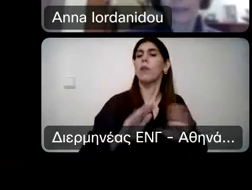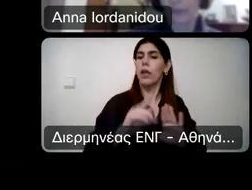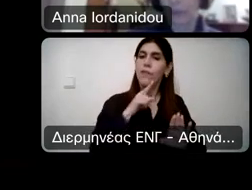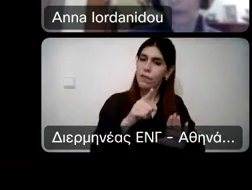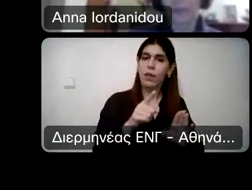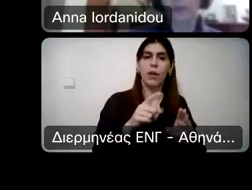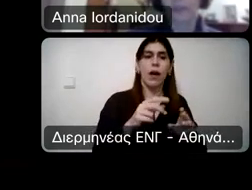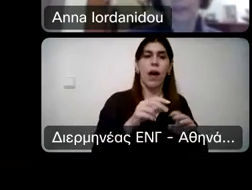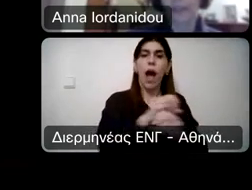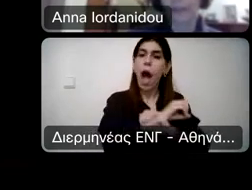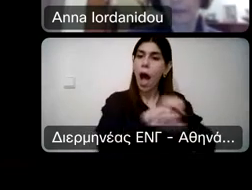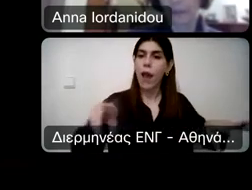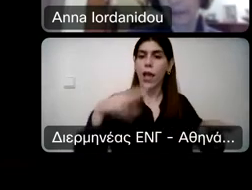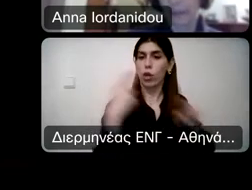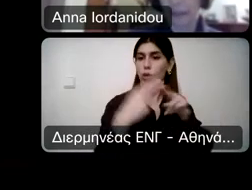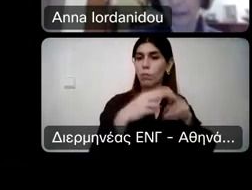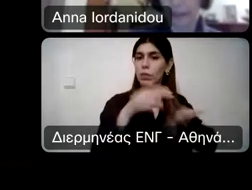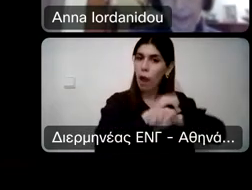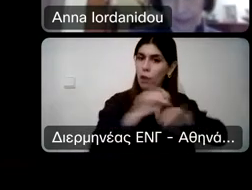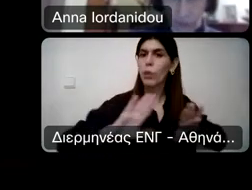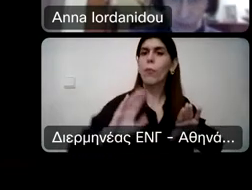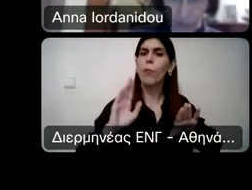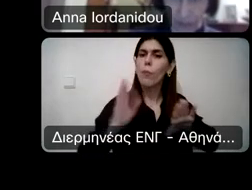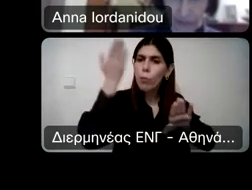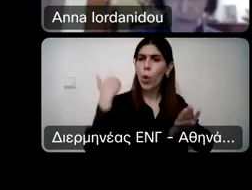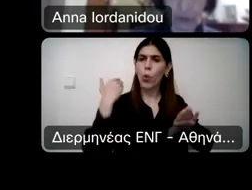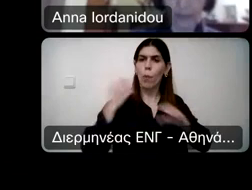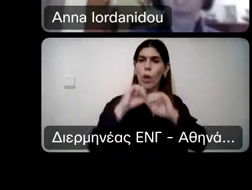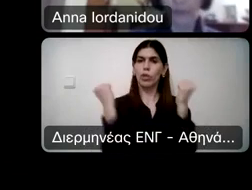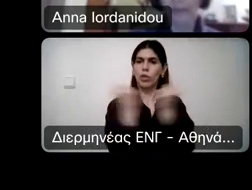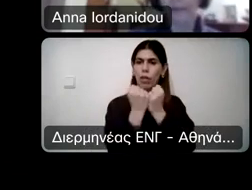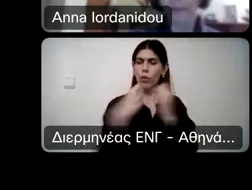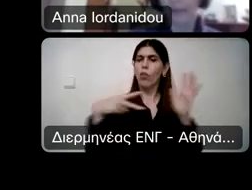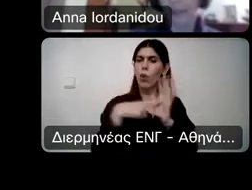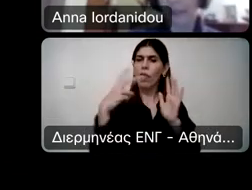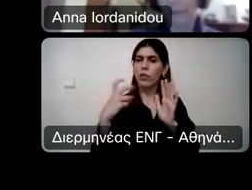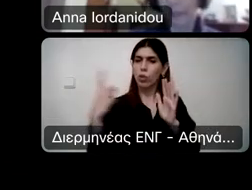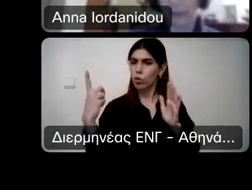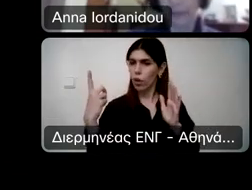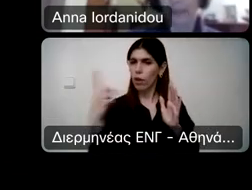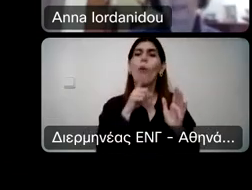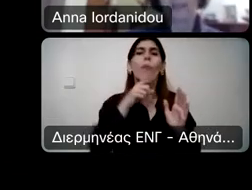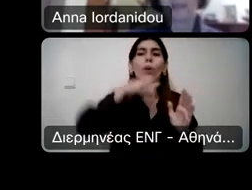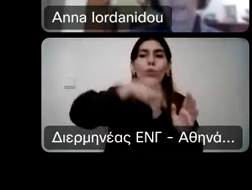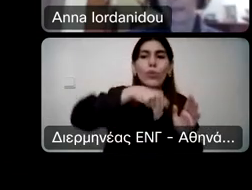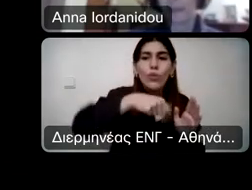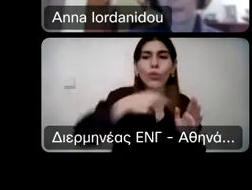που έγινε στο προηγούμενο συνέδριο της ΕΛΕΤΟ το 2021, οπότε δεν